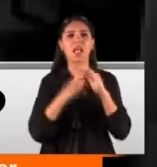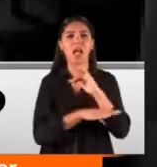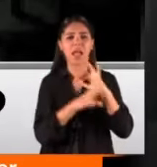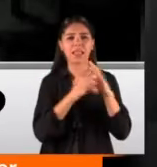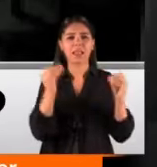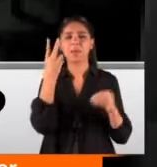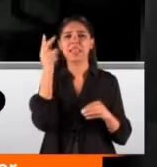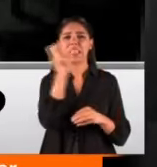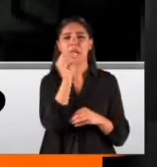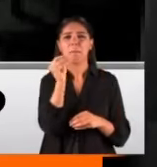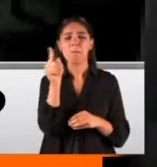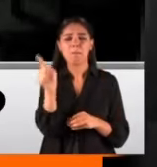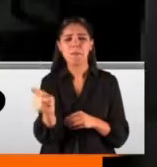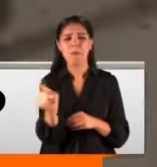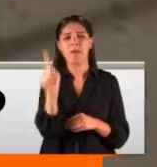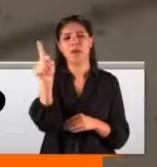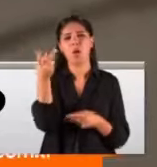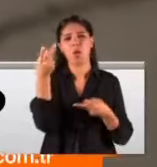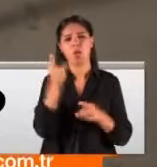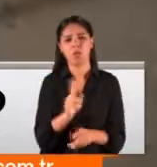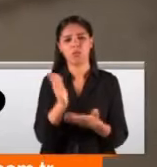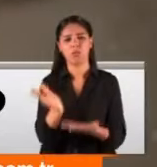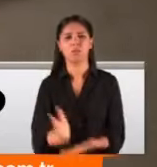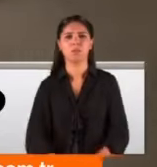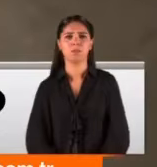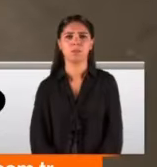aylık Avzen bebek de onlardan biriydi.